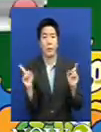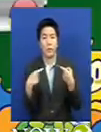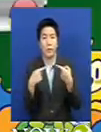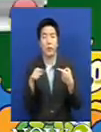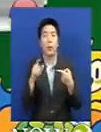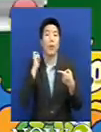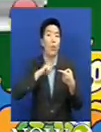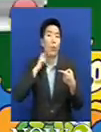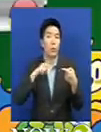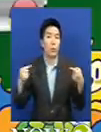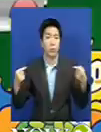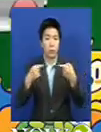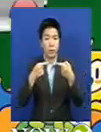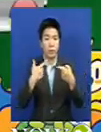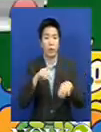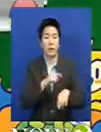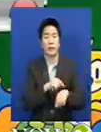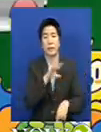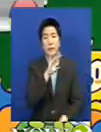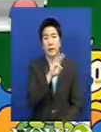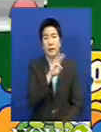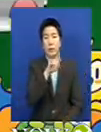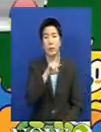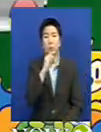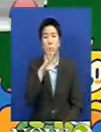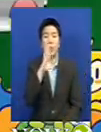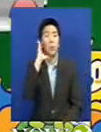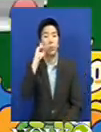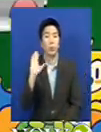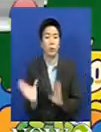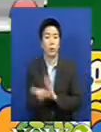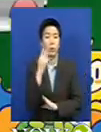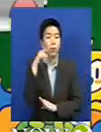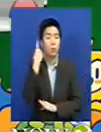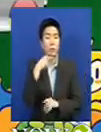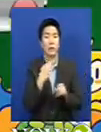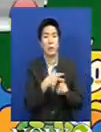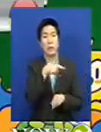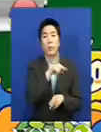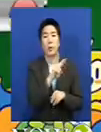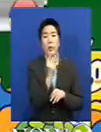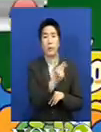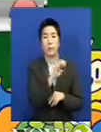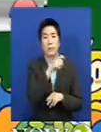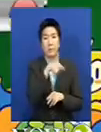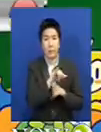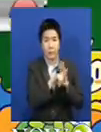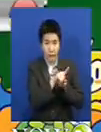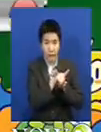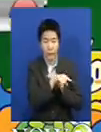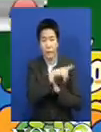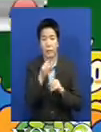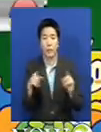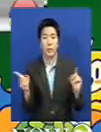ปุยินจากฮ่องกงและเวลา19:05 นของวันพรุ่งนี้แบดมินตันหญิงเช่นเดียวกันนะครับพรทิพย์บุรณะประเสริฐสุขจะเจอกับเ